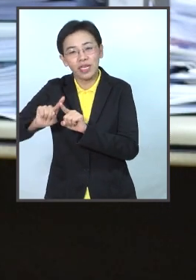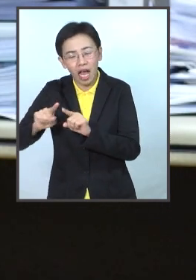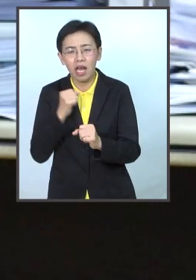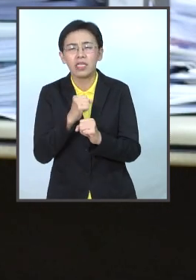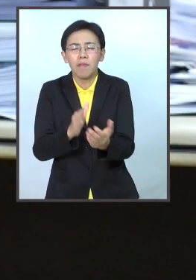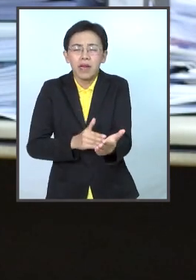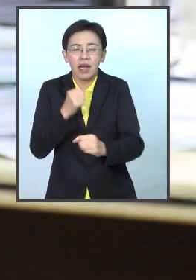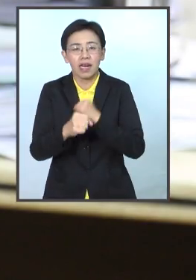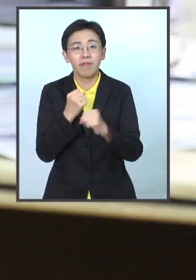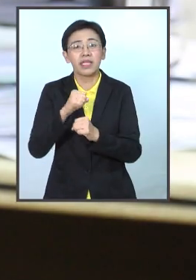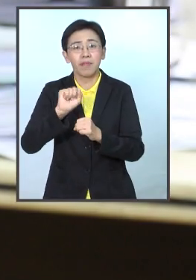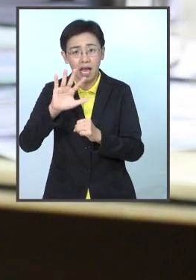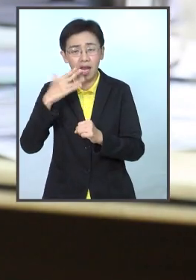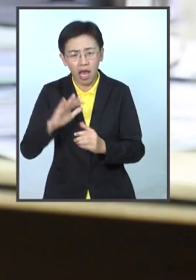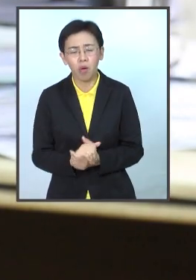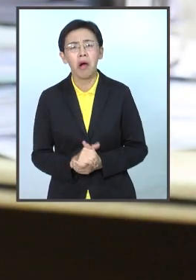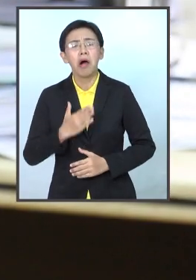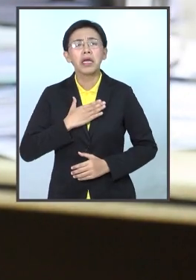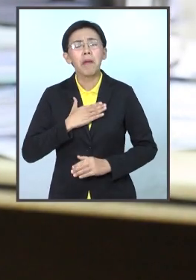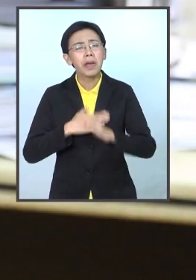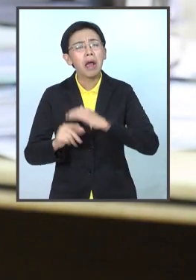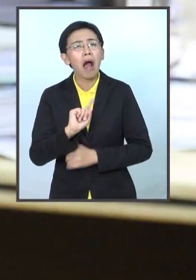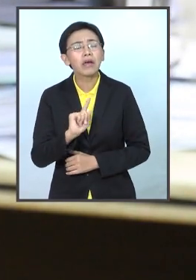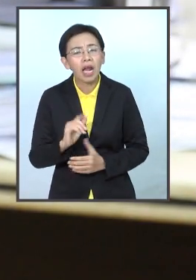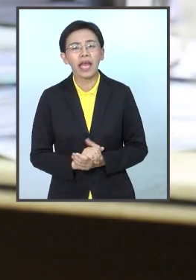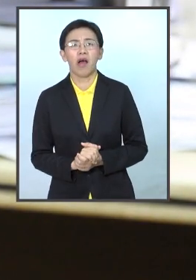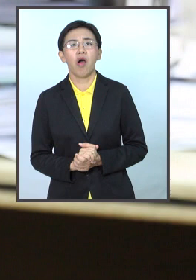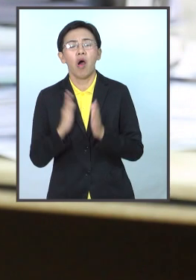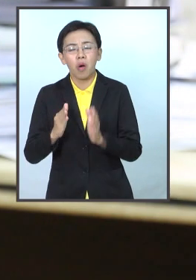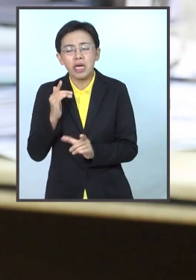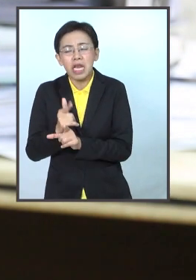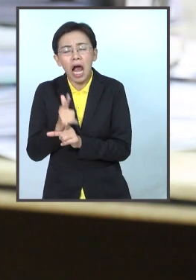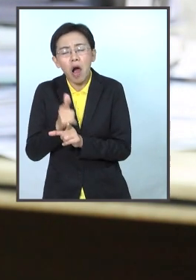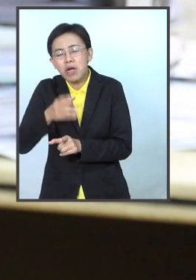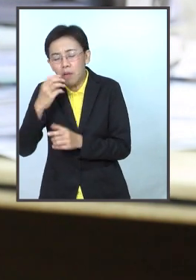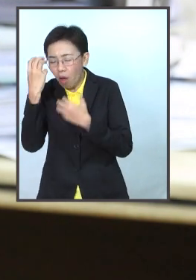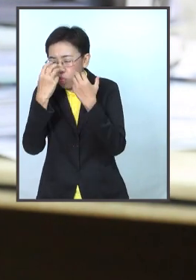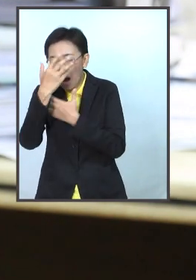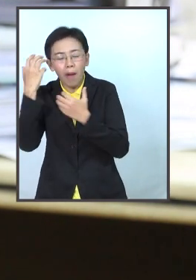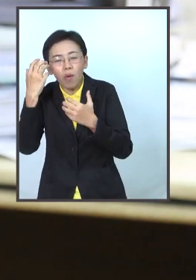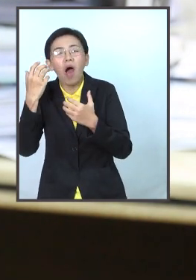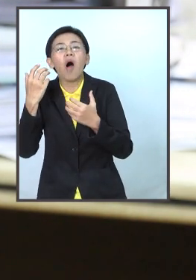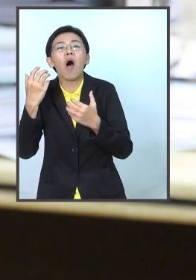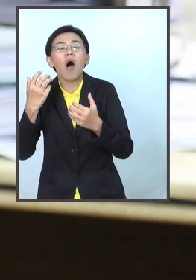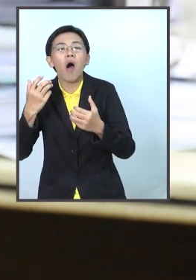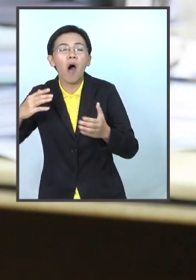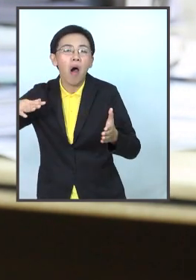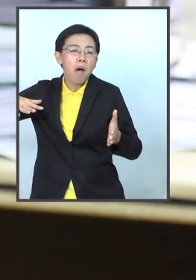า15ปีแล้วค่ะเกิดจากคนขับรถชนเมาแล้วขับค่ะเผอิญทำซ้อนมอเตอร์ไ